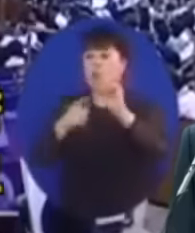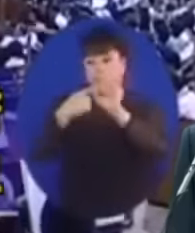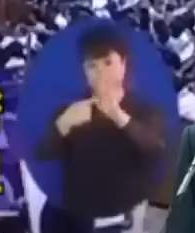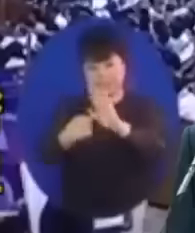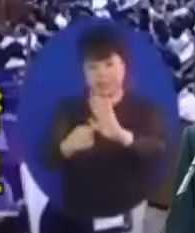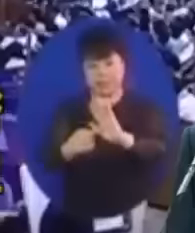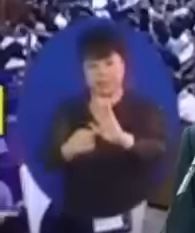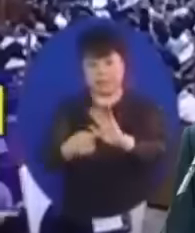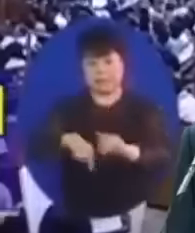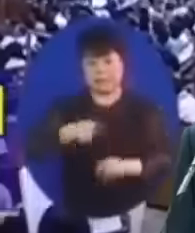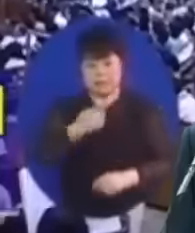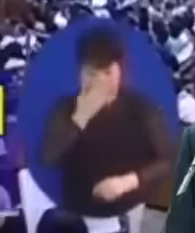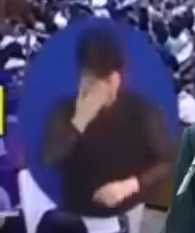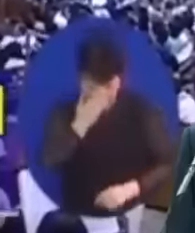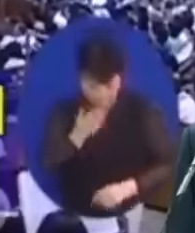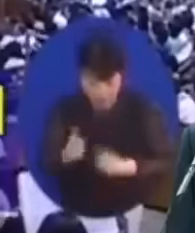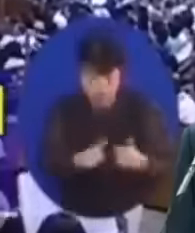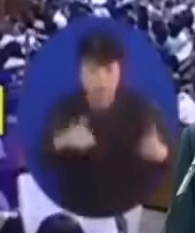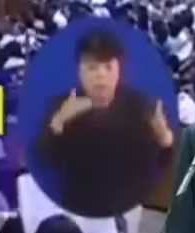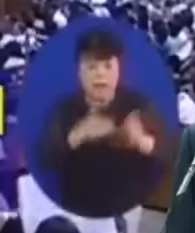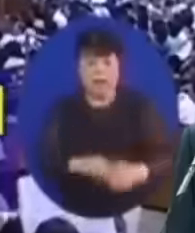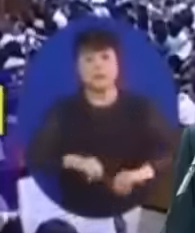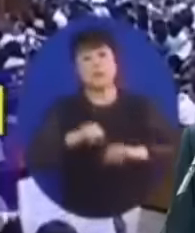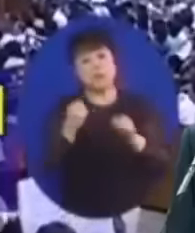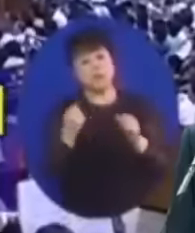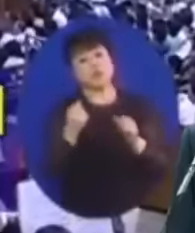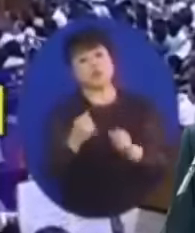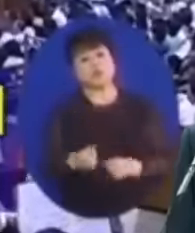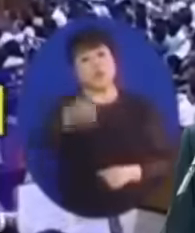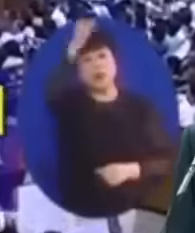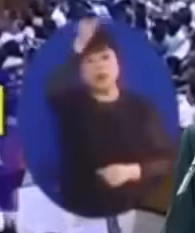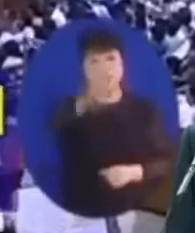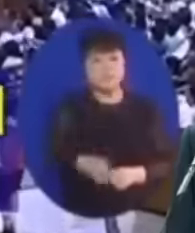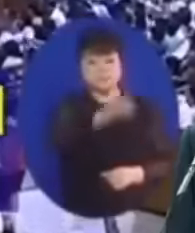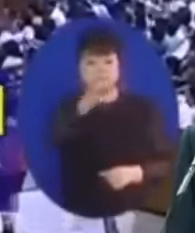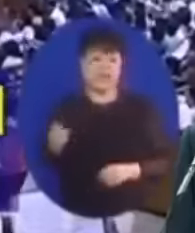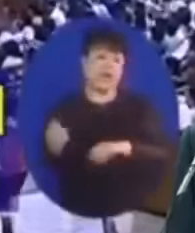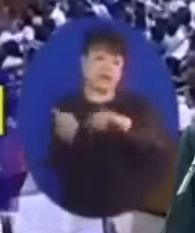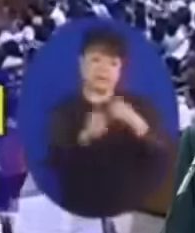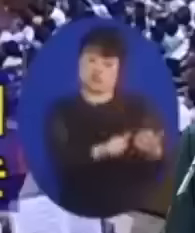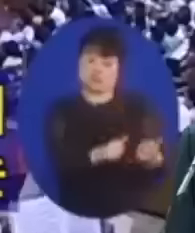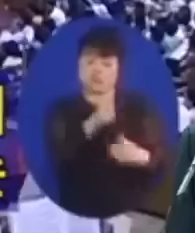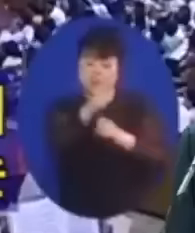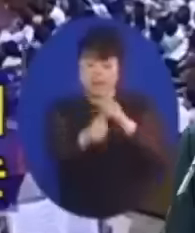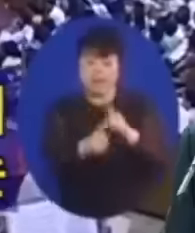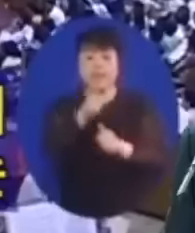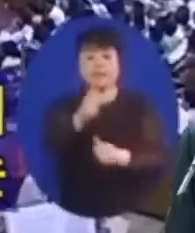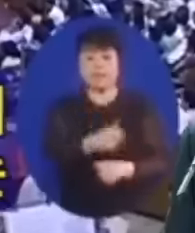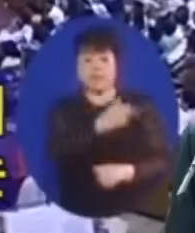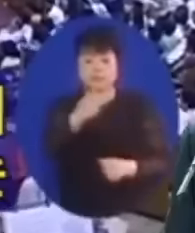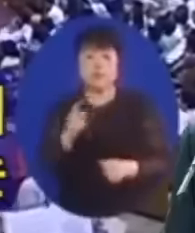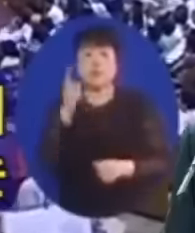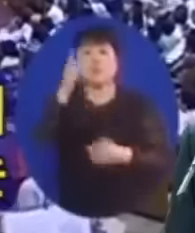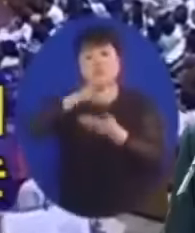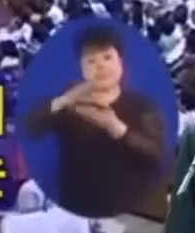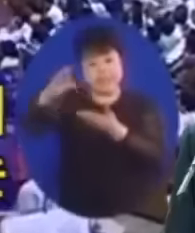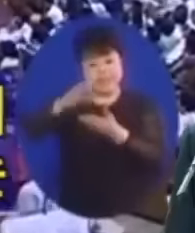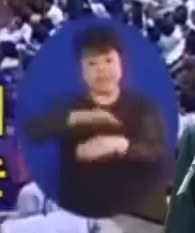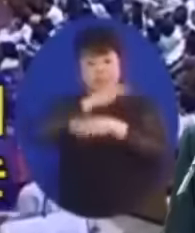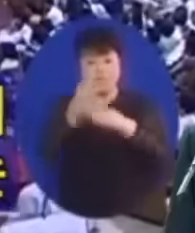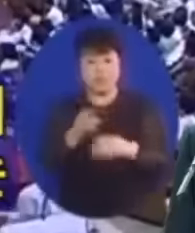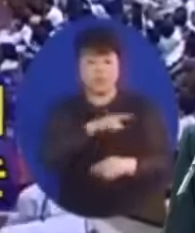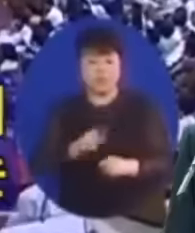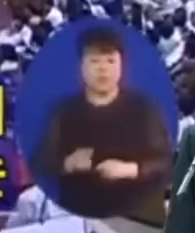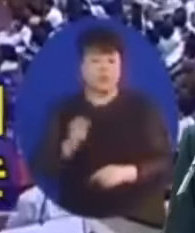나타나서 자기를 낮추시고 죽기까지 복종하셨으니 곧 십자가에 죽으심이라. 이름으로 하나님이 그를 지극히 높이어 모든 이름